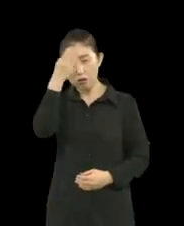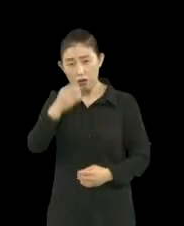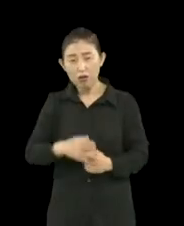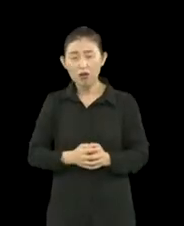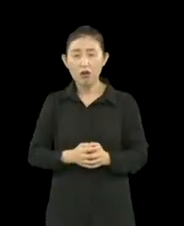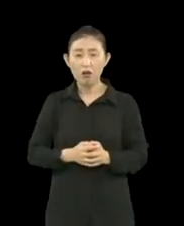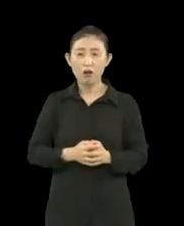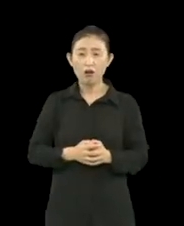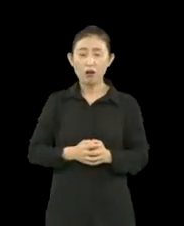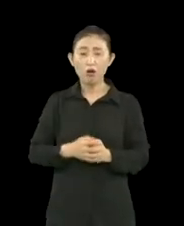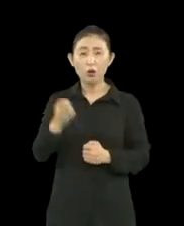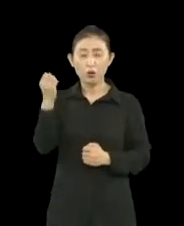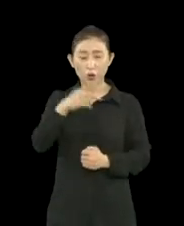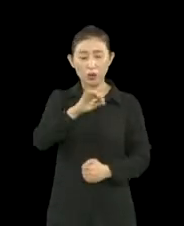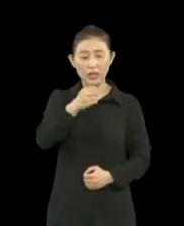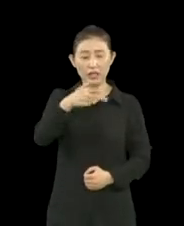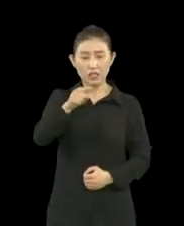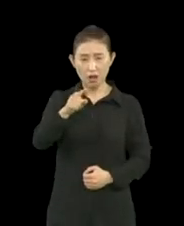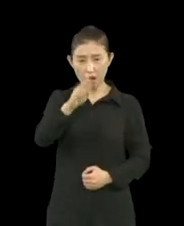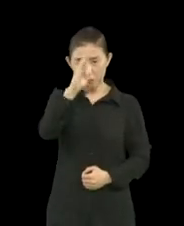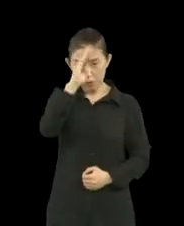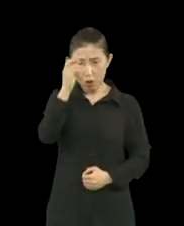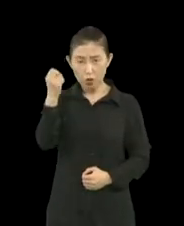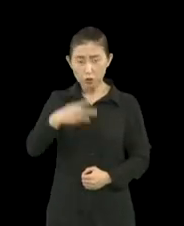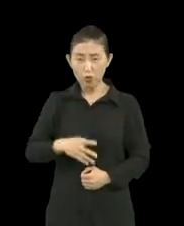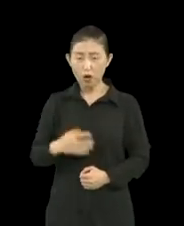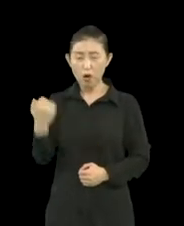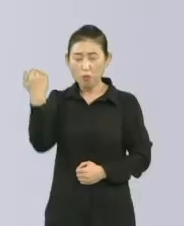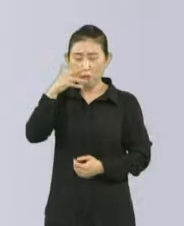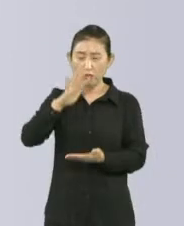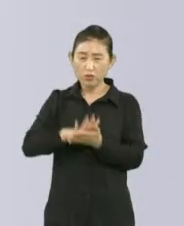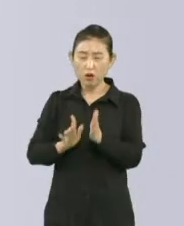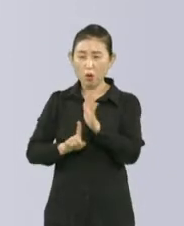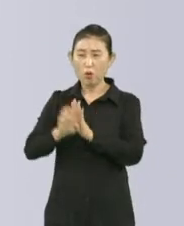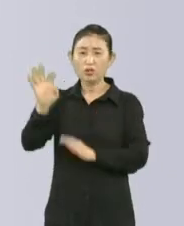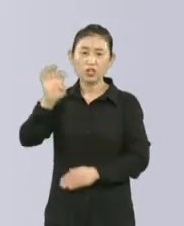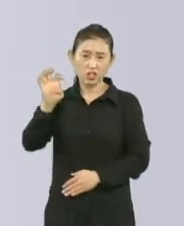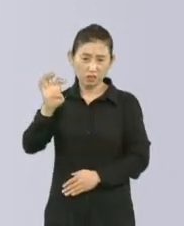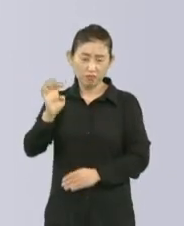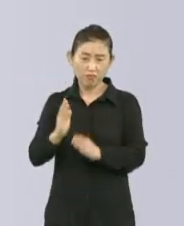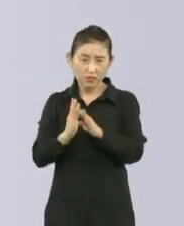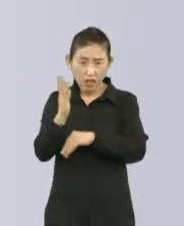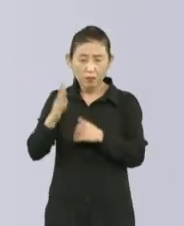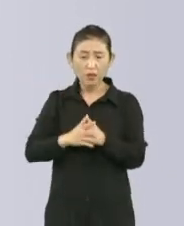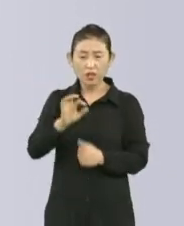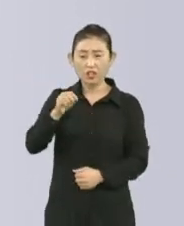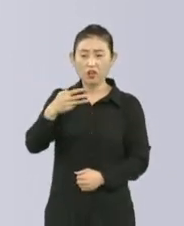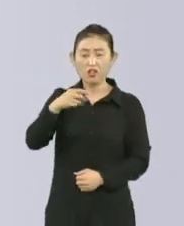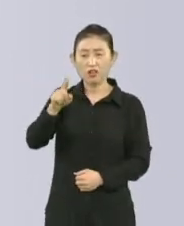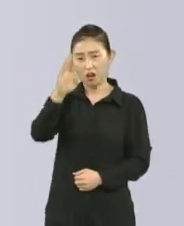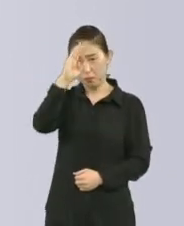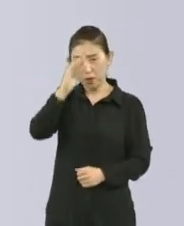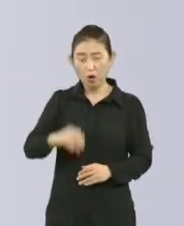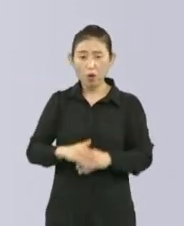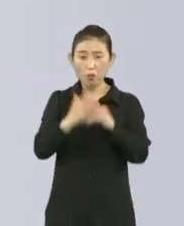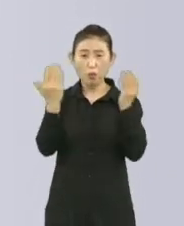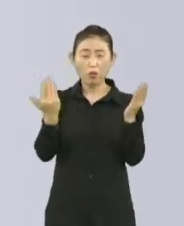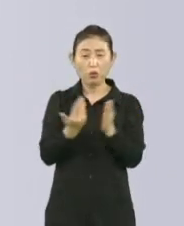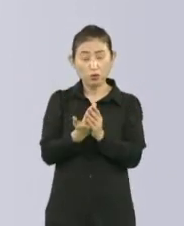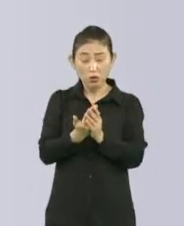체온이 40도 이상 올라가는 열사병 이 대표적입니다 올해 발생한 온열 저런 자는 모두 400